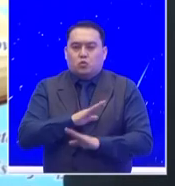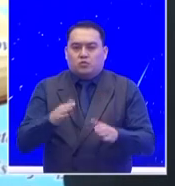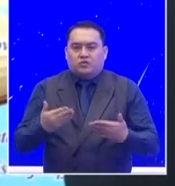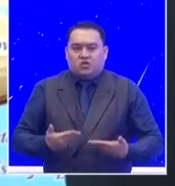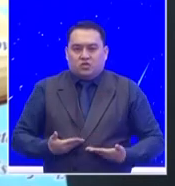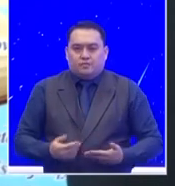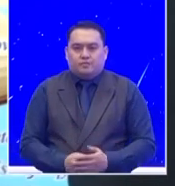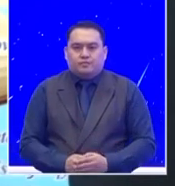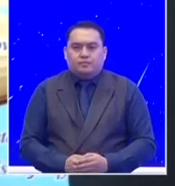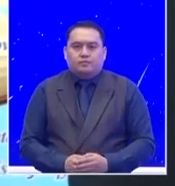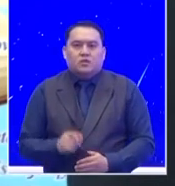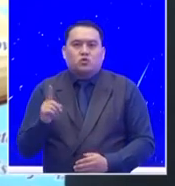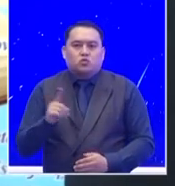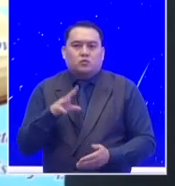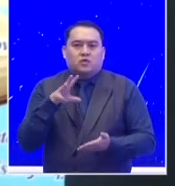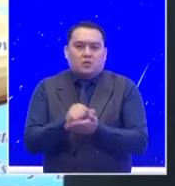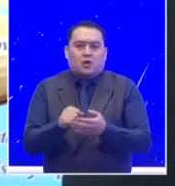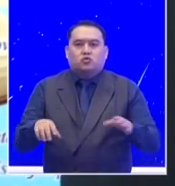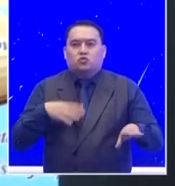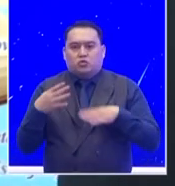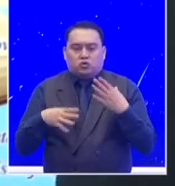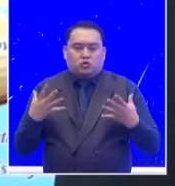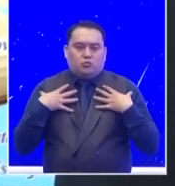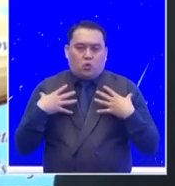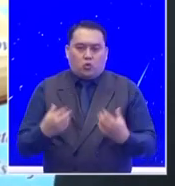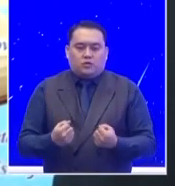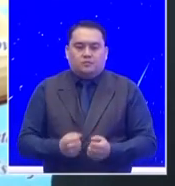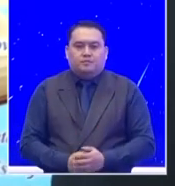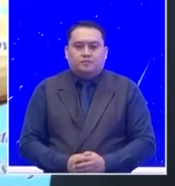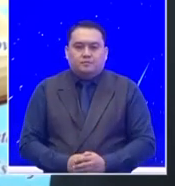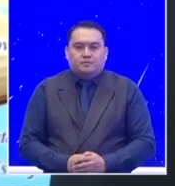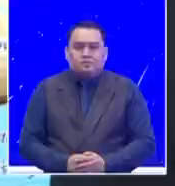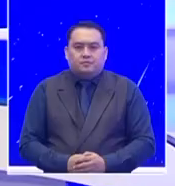жизни. Ну, чтобы занимались спортом, то есть здоровье – это самое главное.